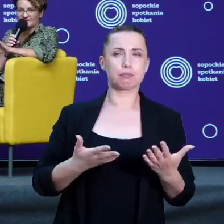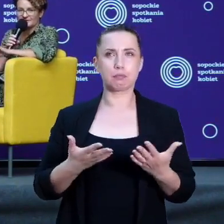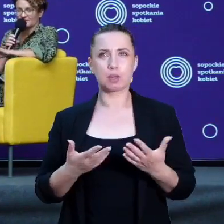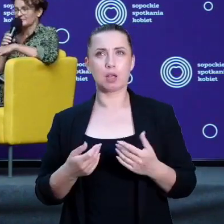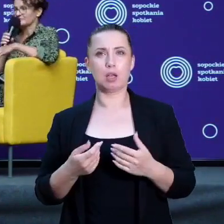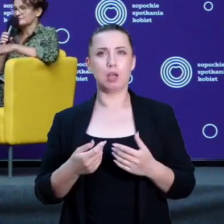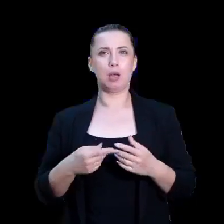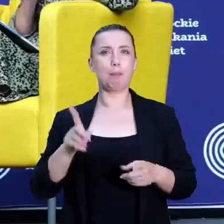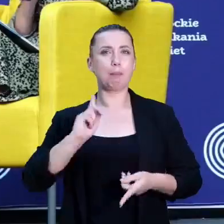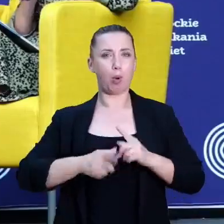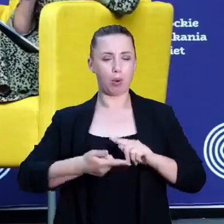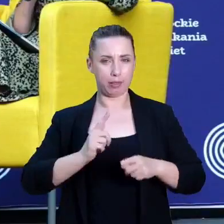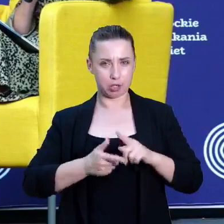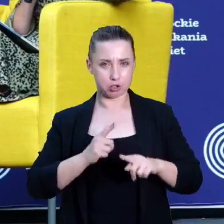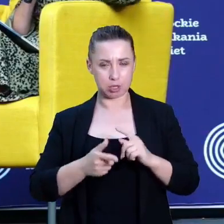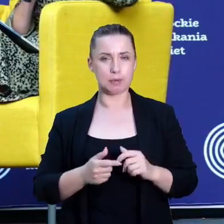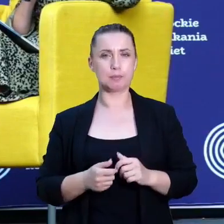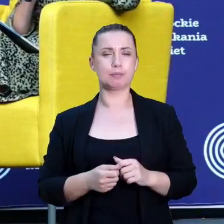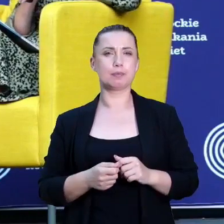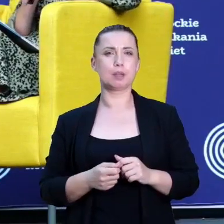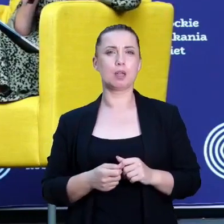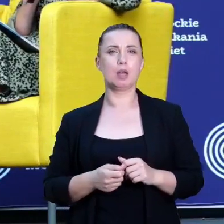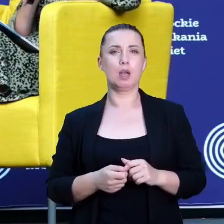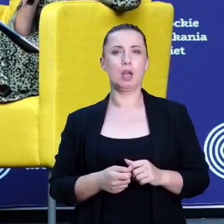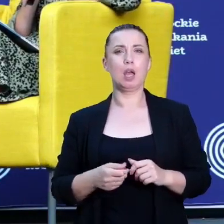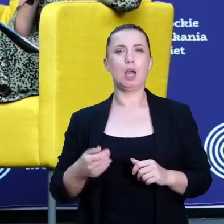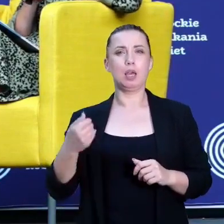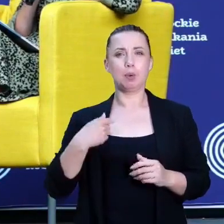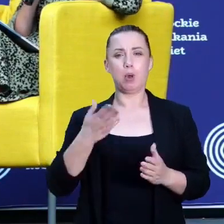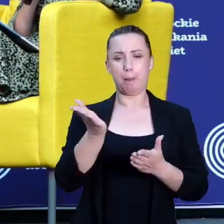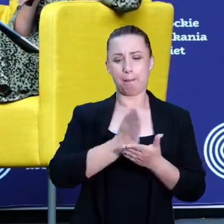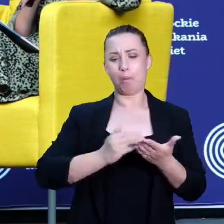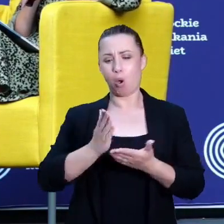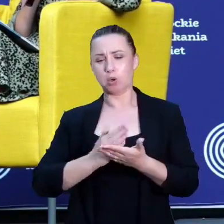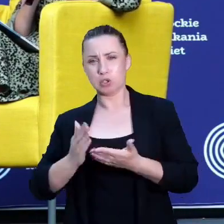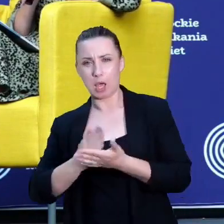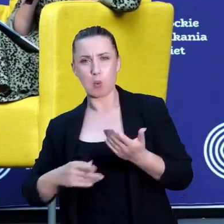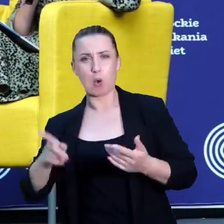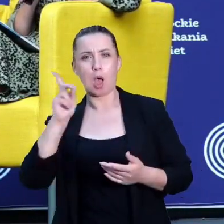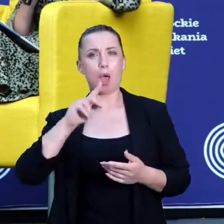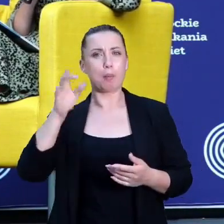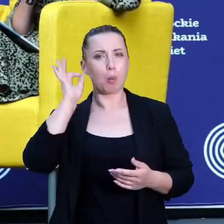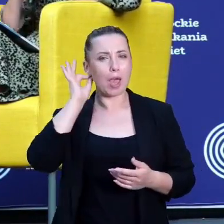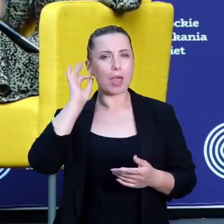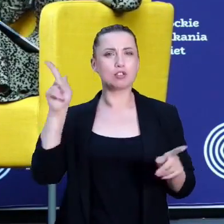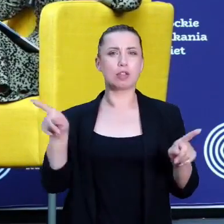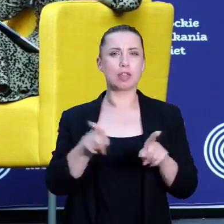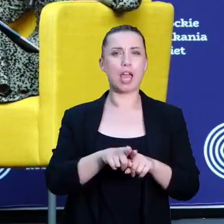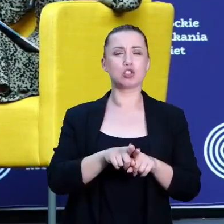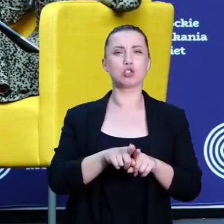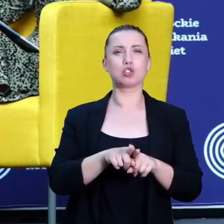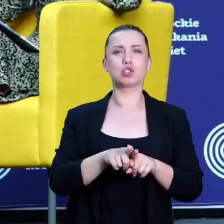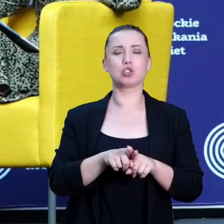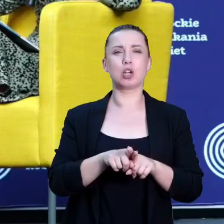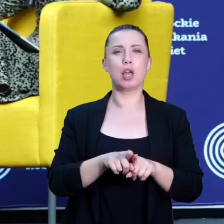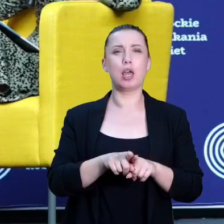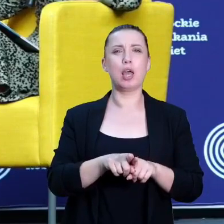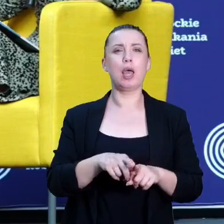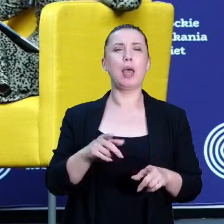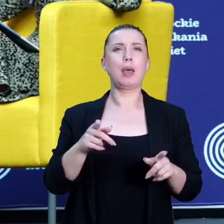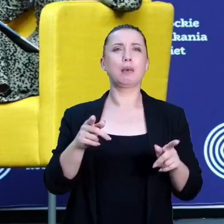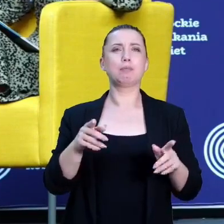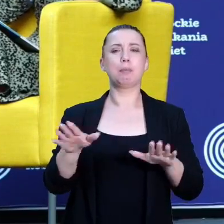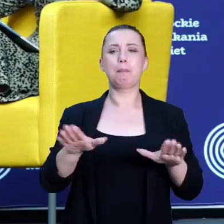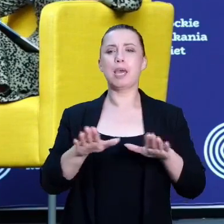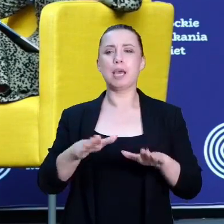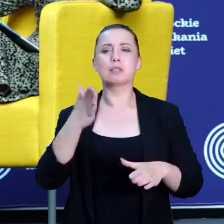światopoglądowe, z lewicy na prawicę, z podziałem właśnie na wielkość miejscowości i na płeć. I wyszło, że młode kobiety nawet z małych